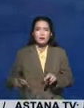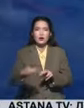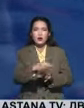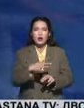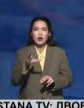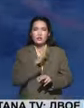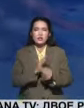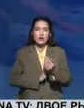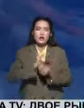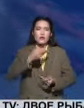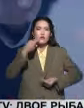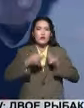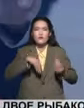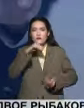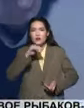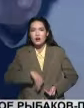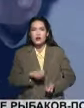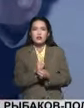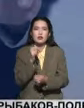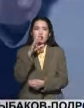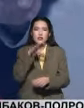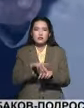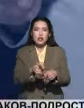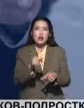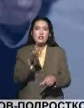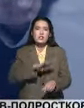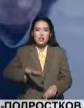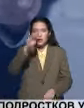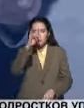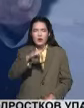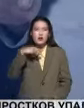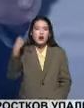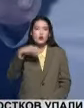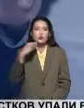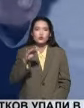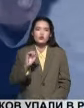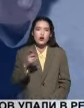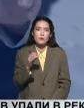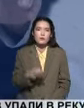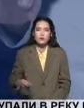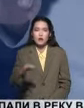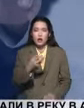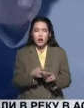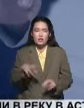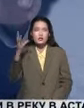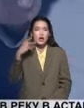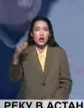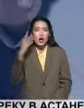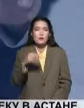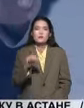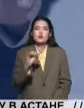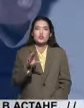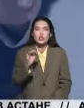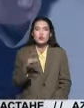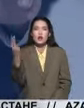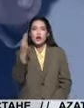региональном разрезе высокий спрос на квалифицированные кадры зафиксирован в Западно-Казахстанской, Актюбинской и Жамбылской областях. А вот в Алматинской области, ЖТСУ